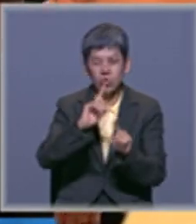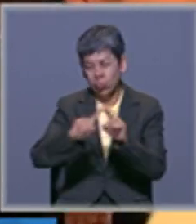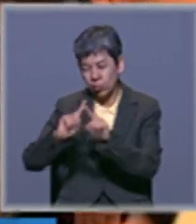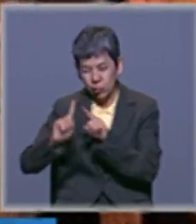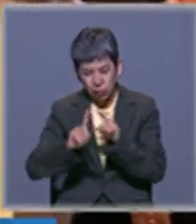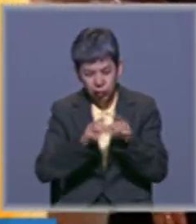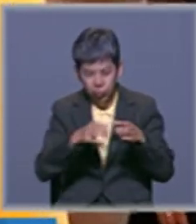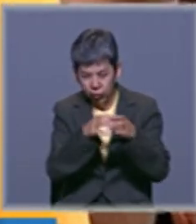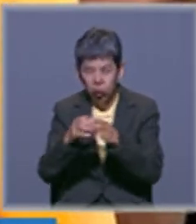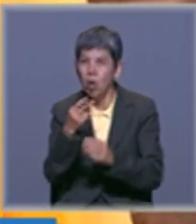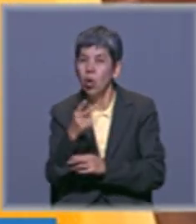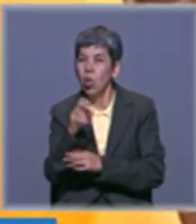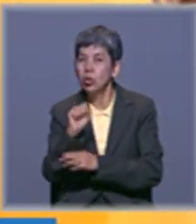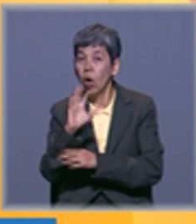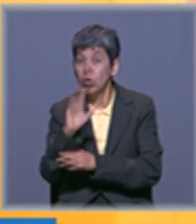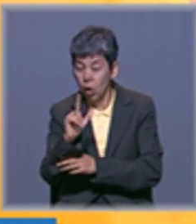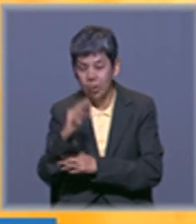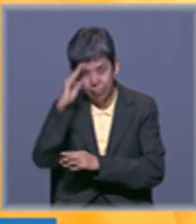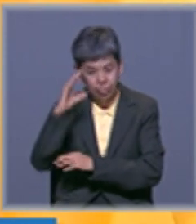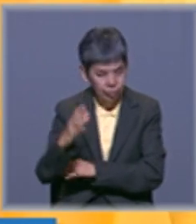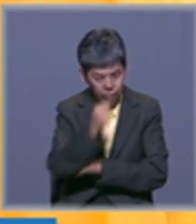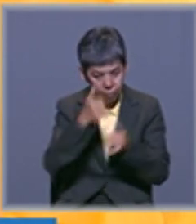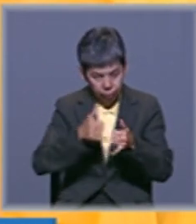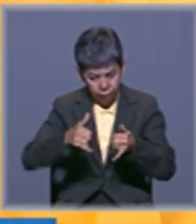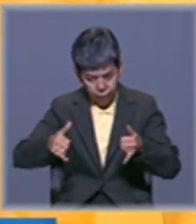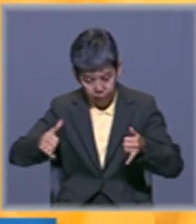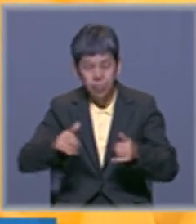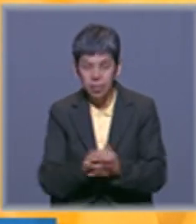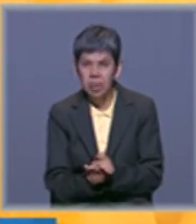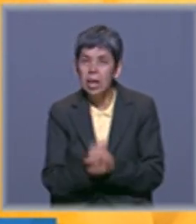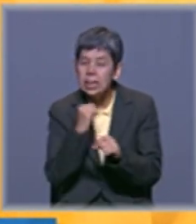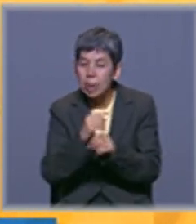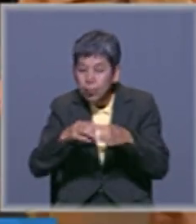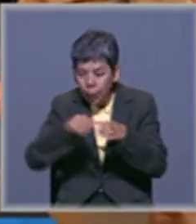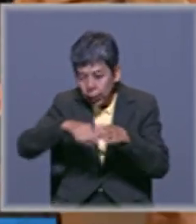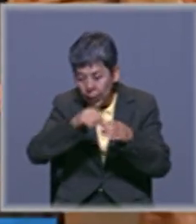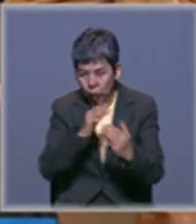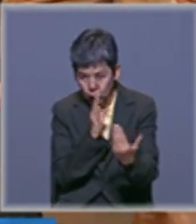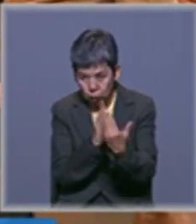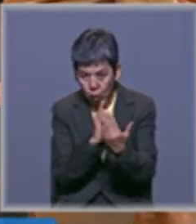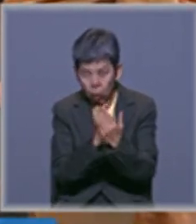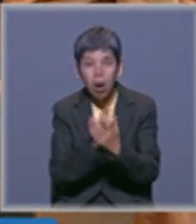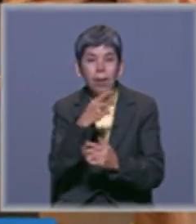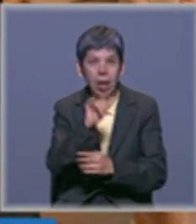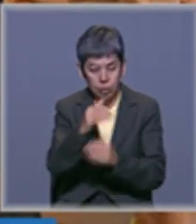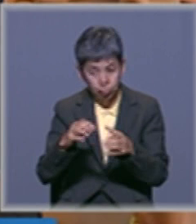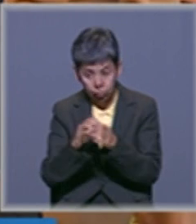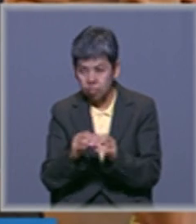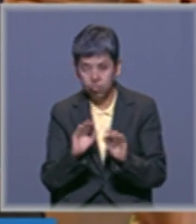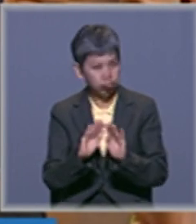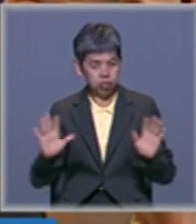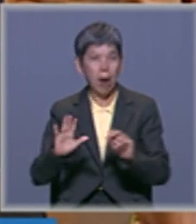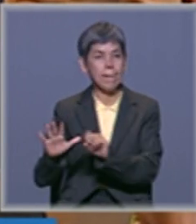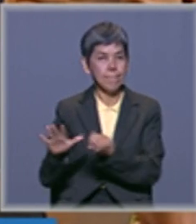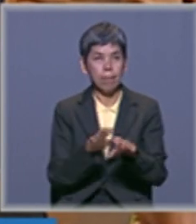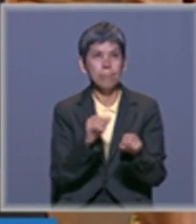ของทีมคสช.ทีมยึดอำนาจด้วยกันทั้งสิ้นนะครับแล้วก็เป็นคนวงในที่เป็นสายตรงของพลเอกประยุทธ์ทุกคนมากันครบหมดนะ